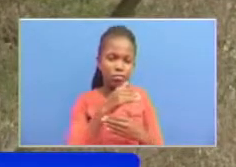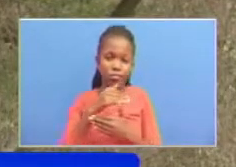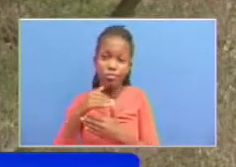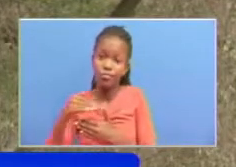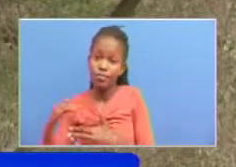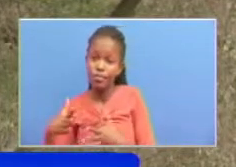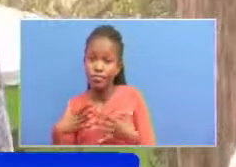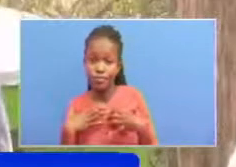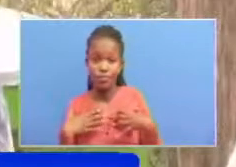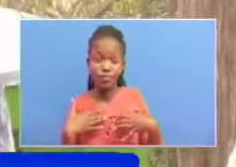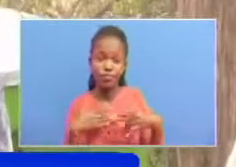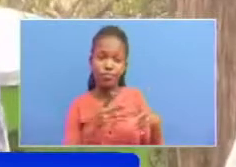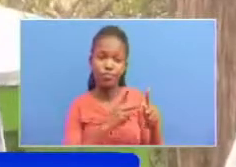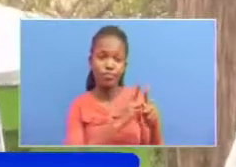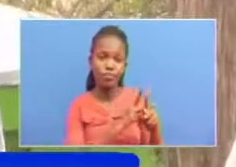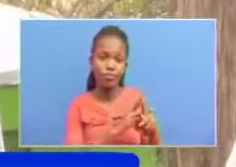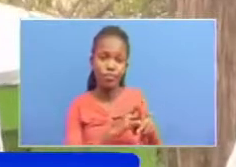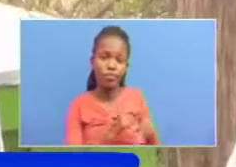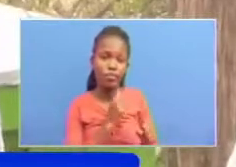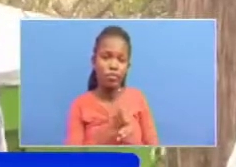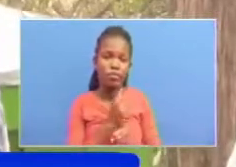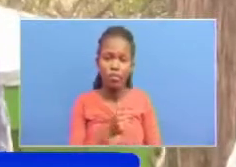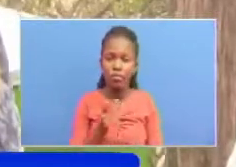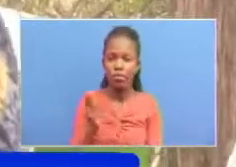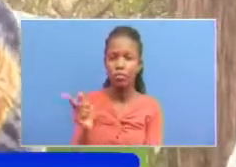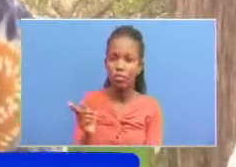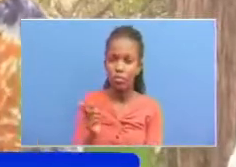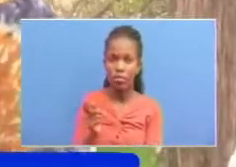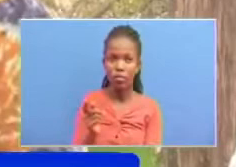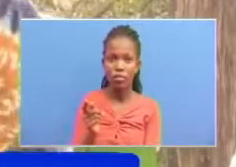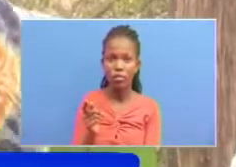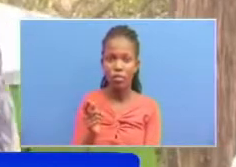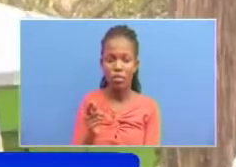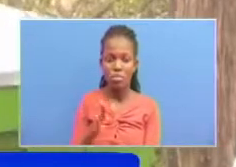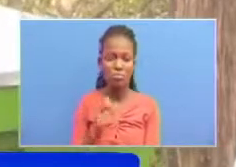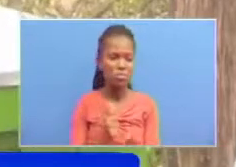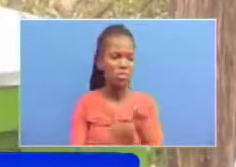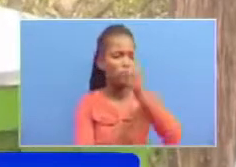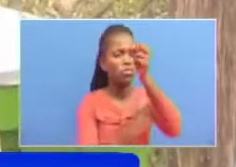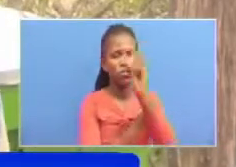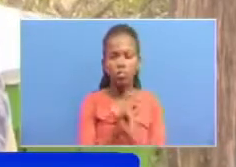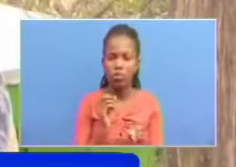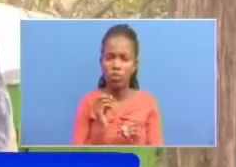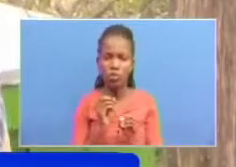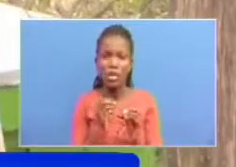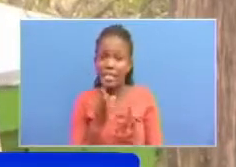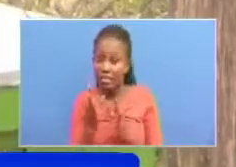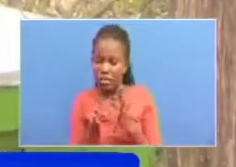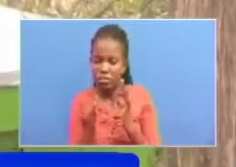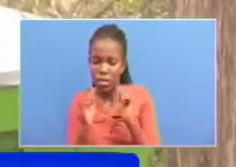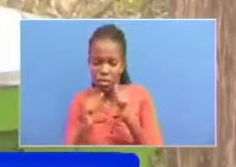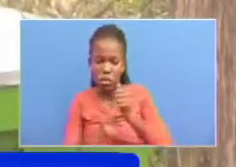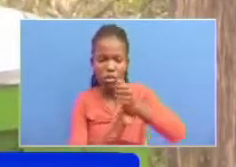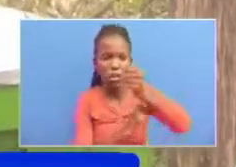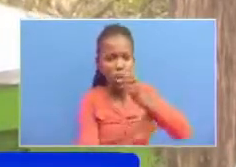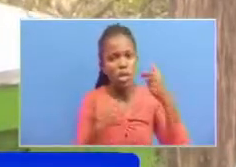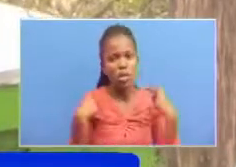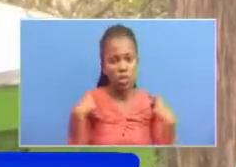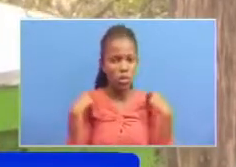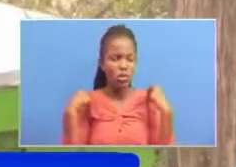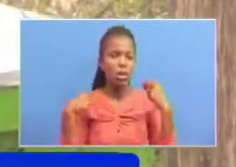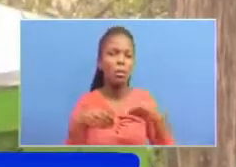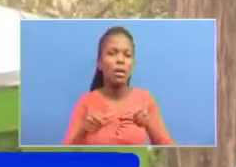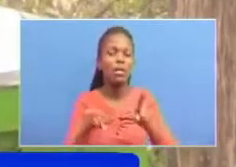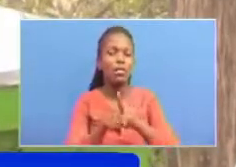ii. We all are mad to deny to deny Jawana Murza body. Go home, got us a body, you know, Kay, we are Waisu, and